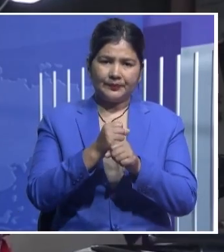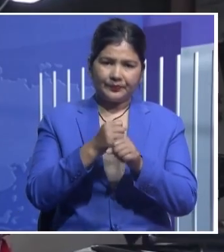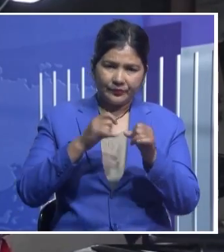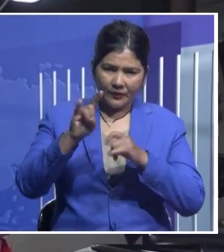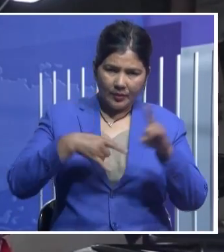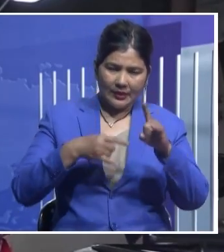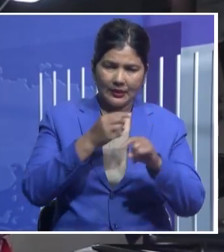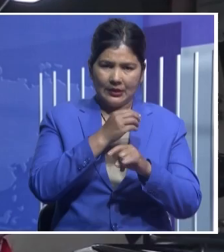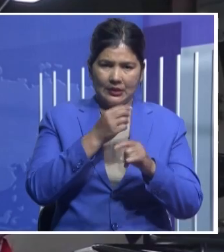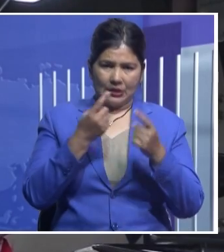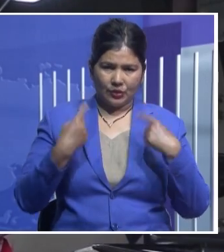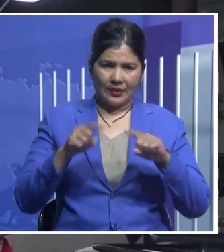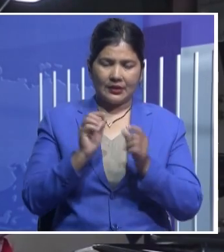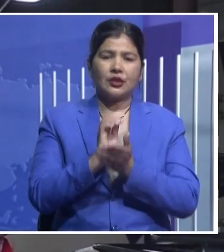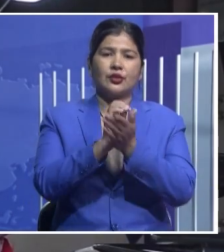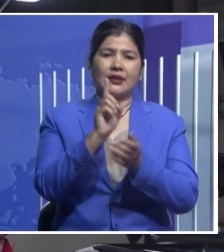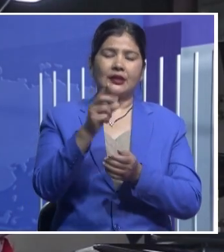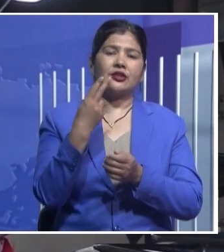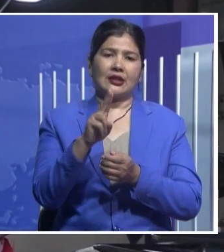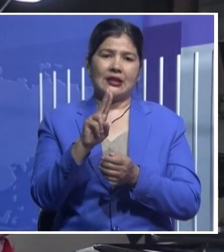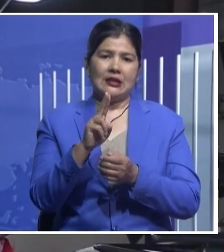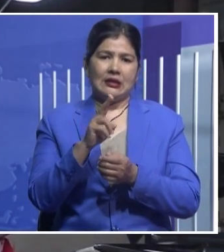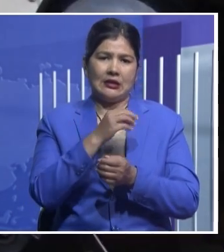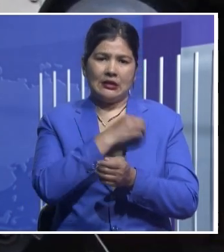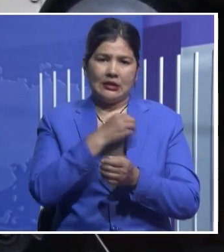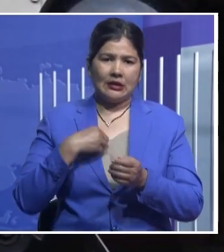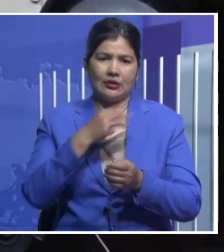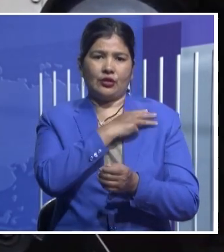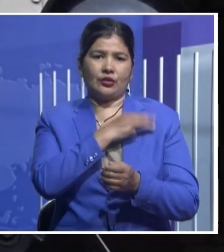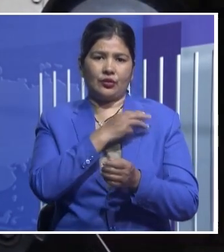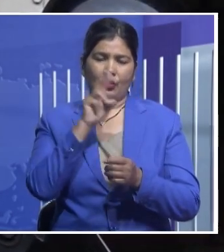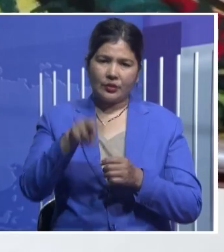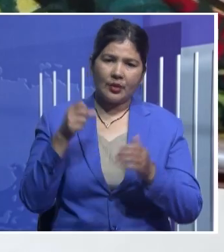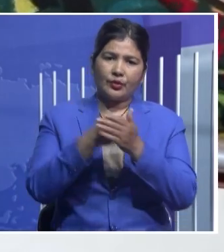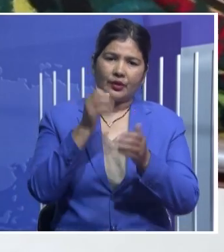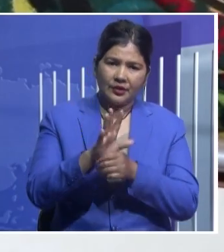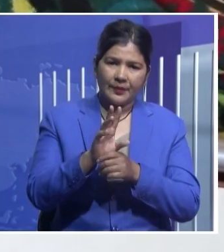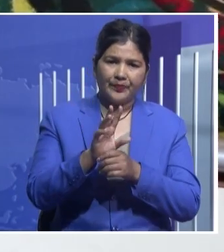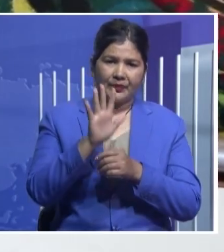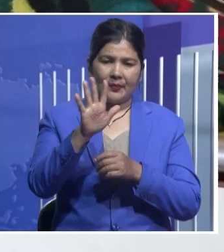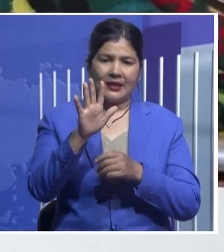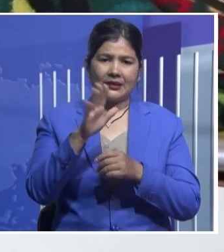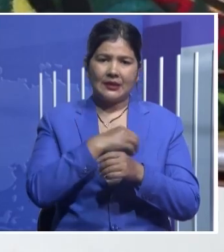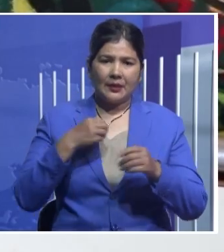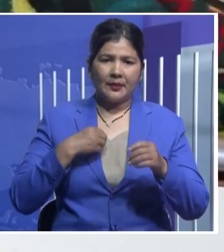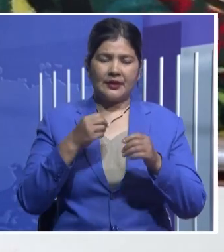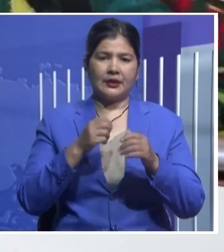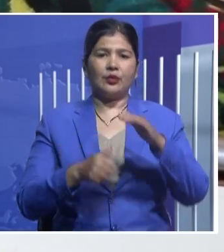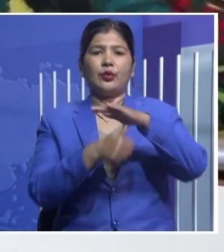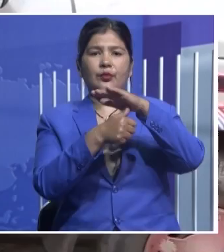स्वास्थ्य सेवा एकजना डाक्टरको भरमा सञ्चालन गर्नुपर्ने अवस्थामा पुगेको हो। 2 दन्त विशेषज्ञ सहित 5 मेडिकल अधिकृत र